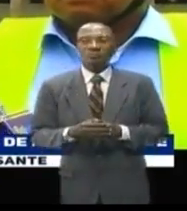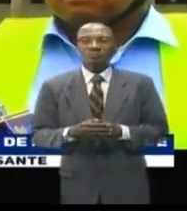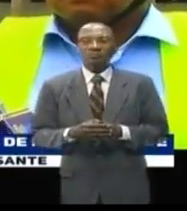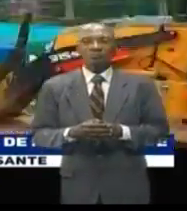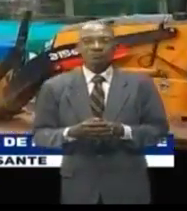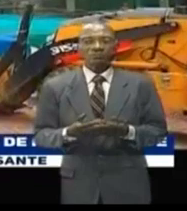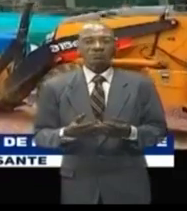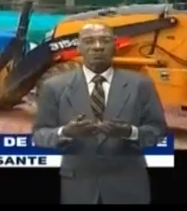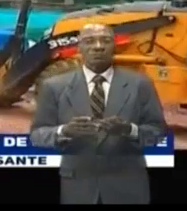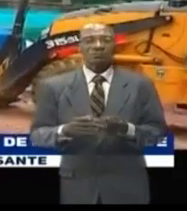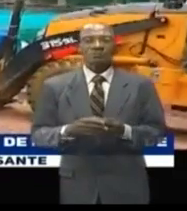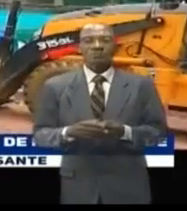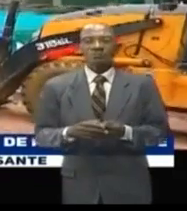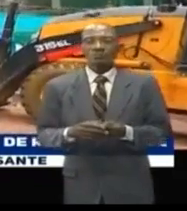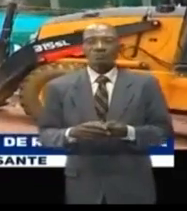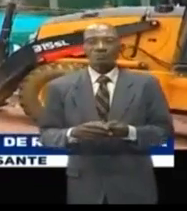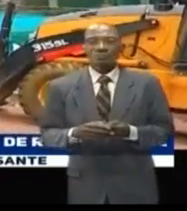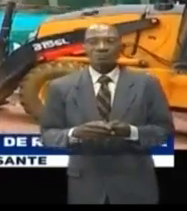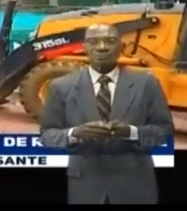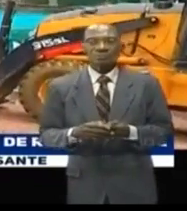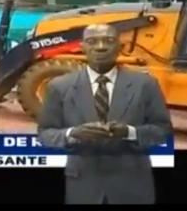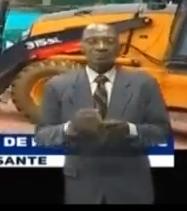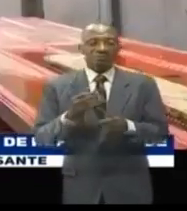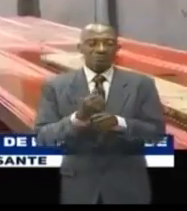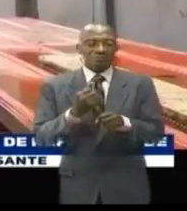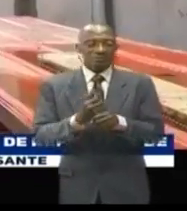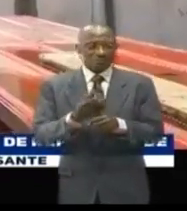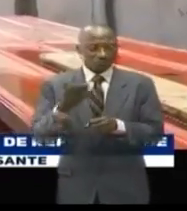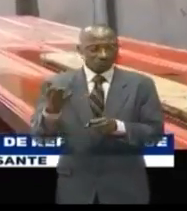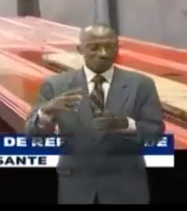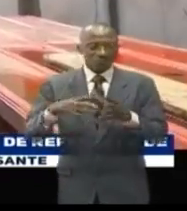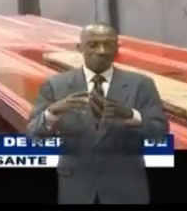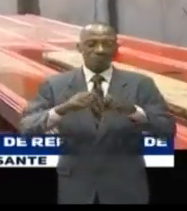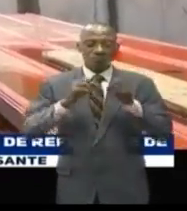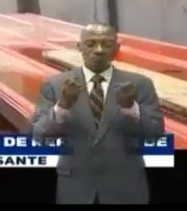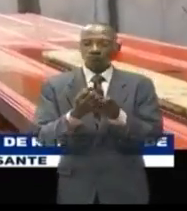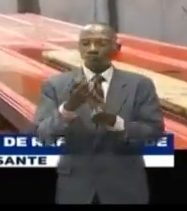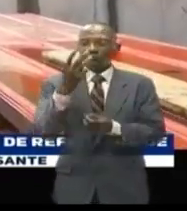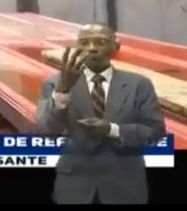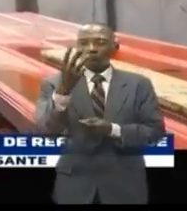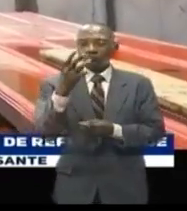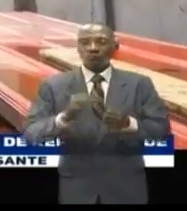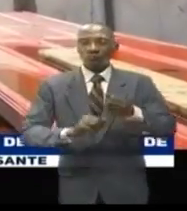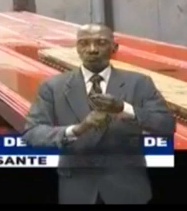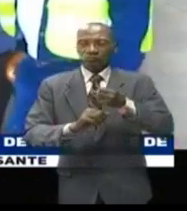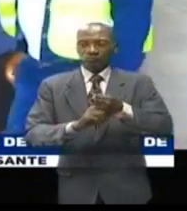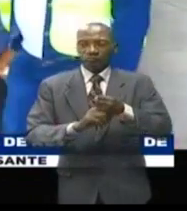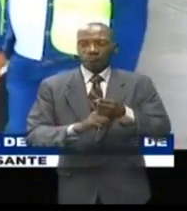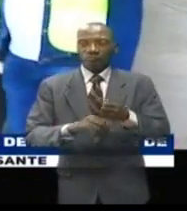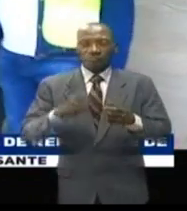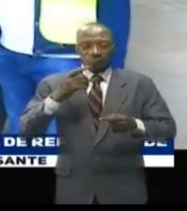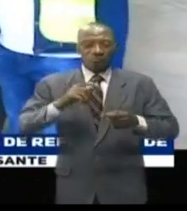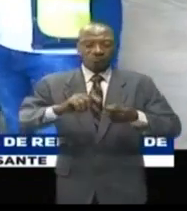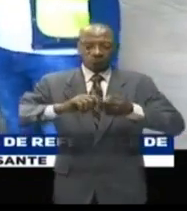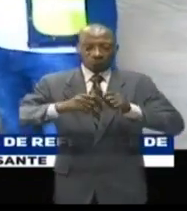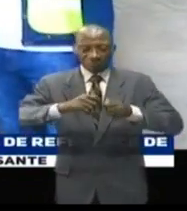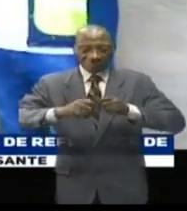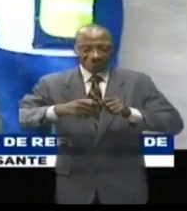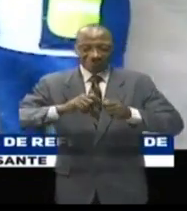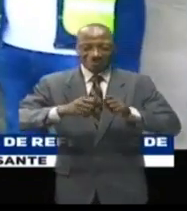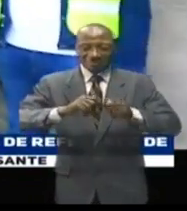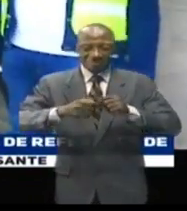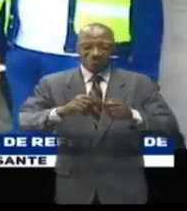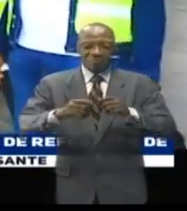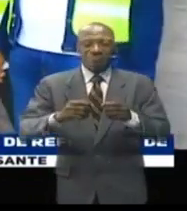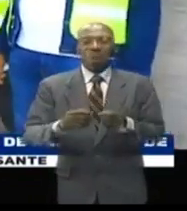de ce projet les travaux qui sont réalisés par trois entreprises différentes concernent essentiellement la réhabilitation du tout premier pavillon construit en